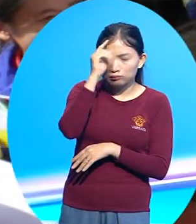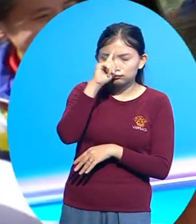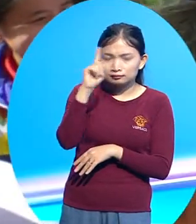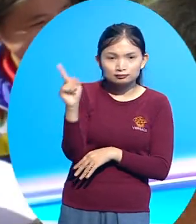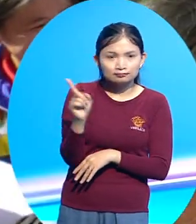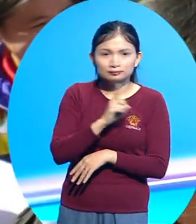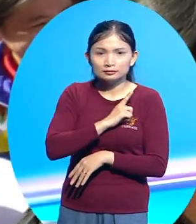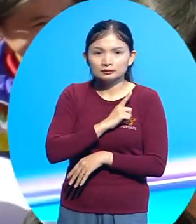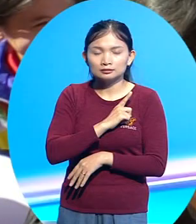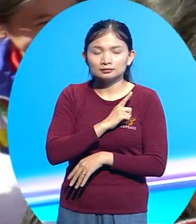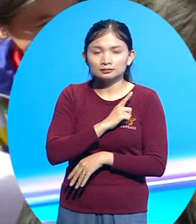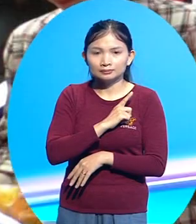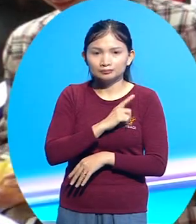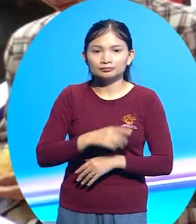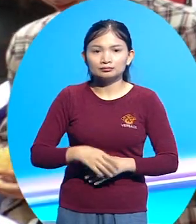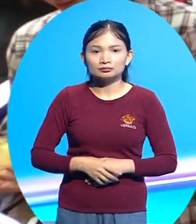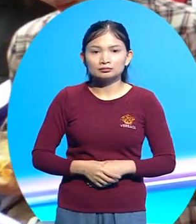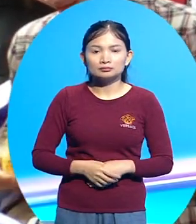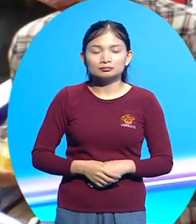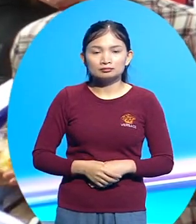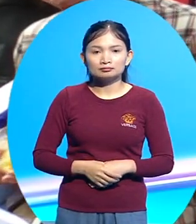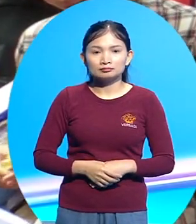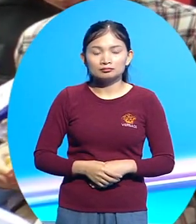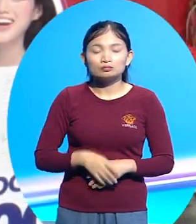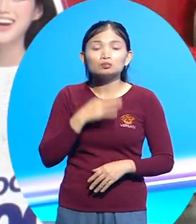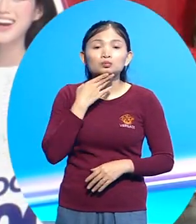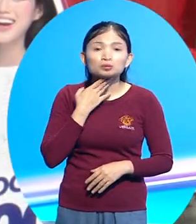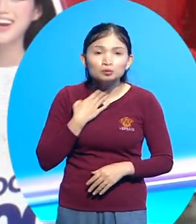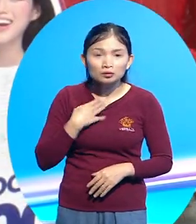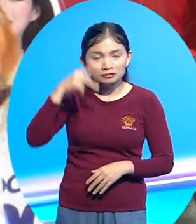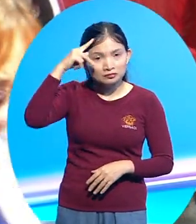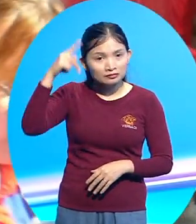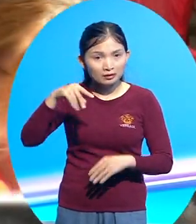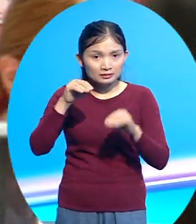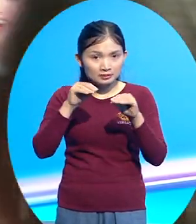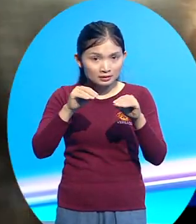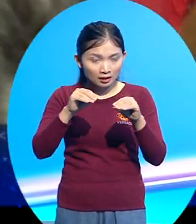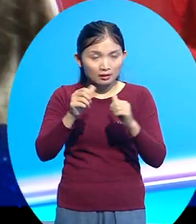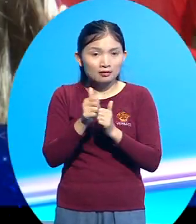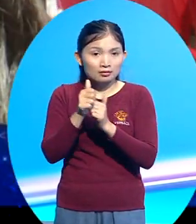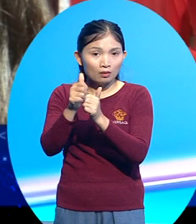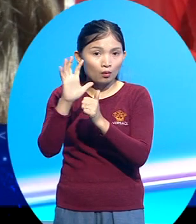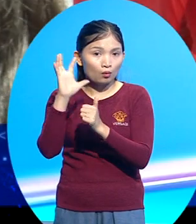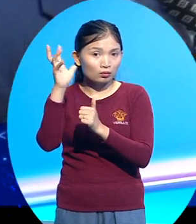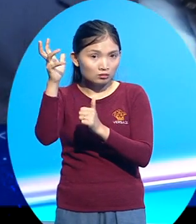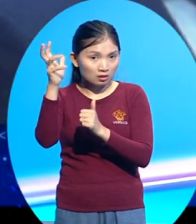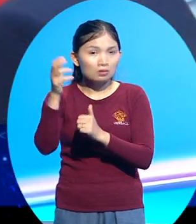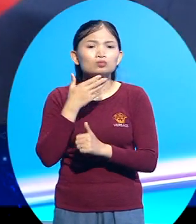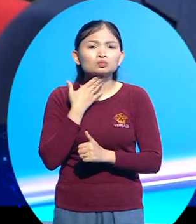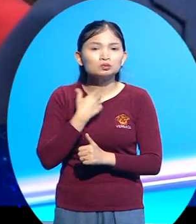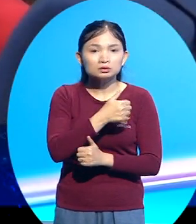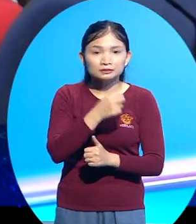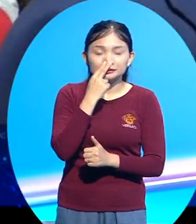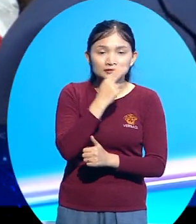công các chiến chỉ quốc tế. Với sứ mệnh kiến tạo những giải pháp giáo dục chuẩn quốc tế giúp người Việt Nam làm chủ tiếng Anh, Justina đã vươn mình mạnh